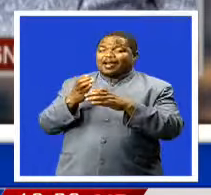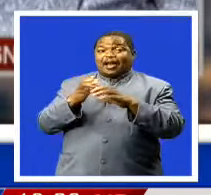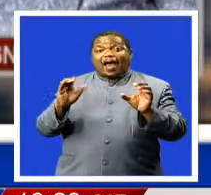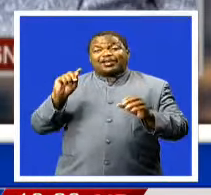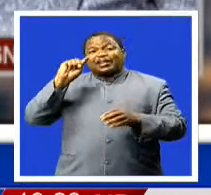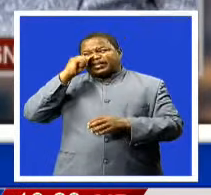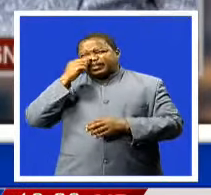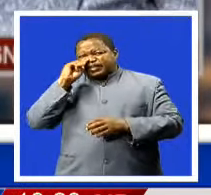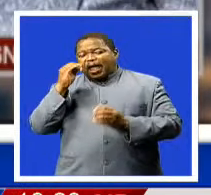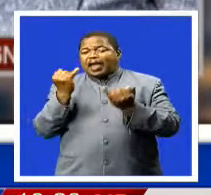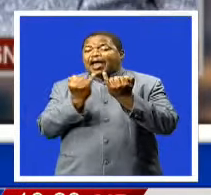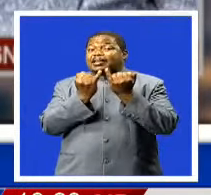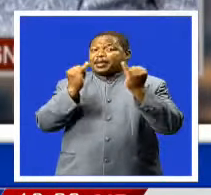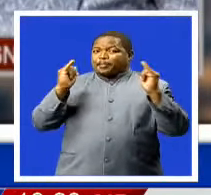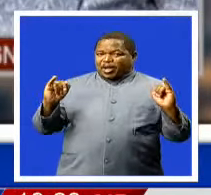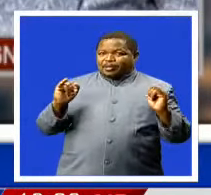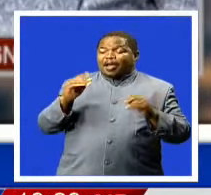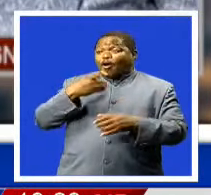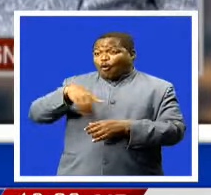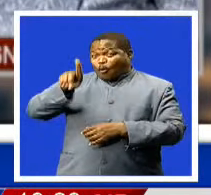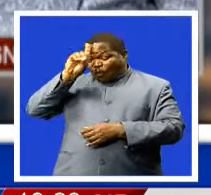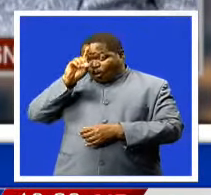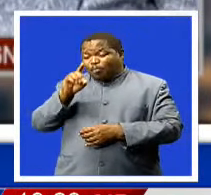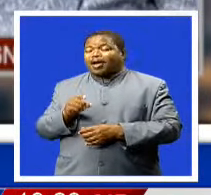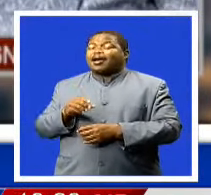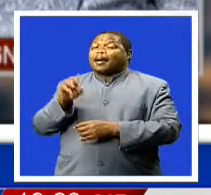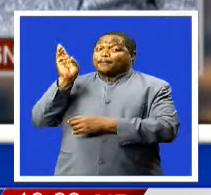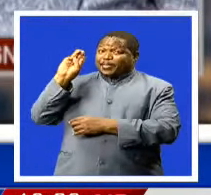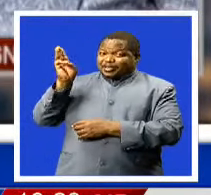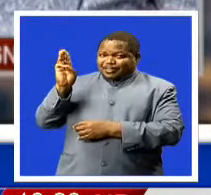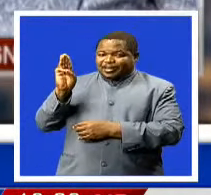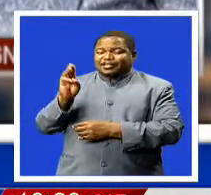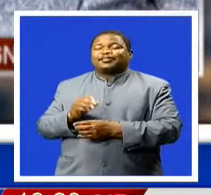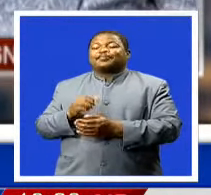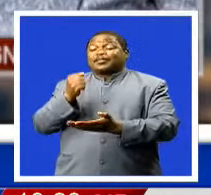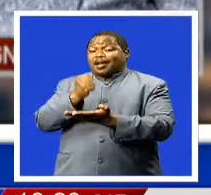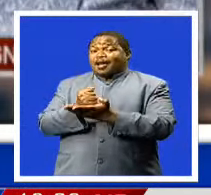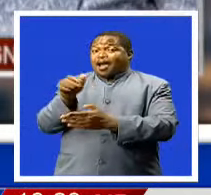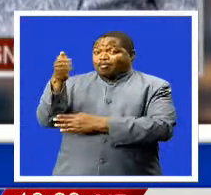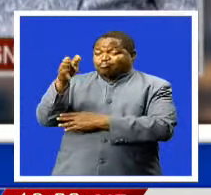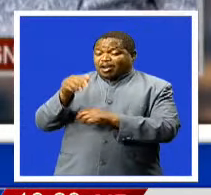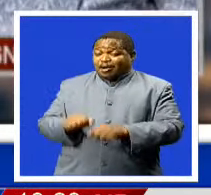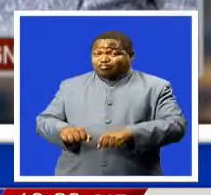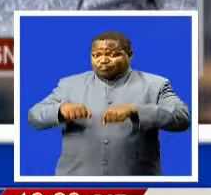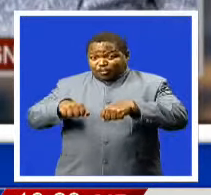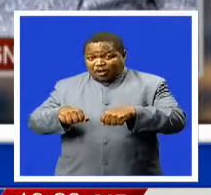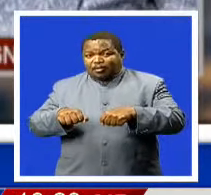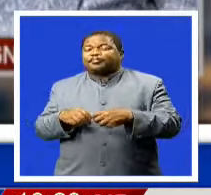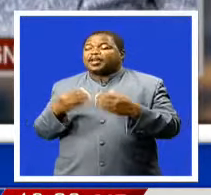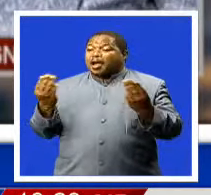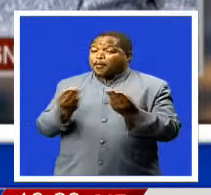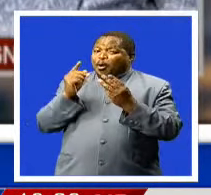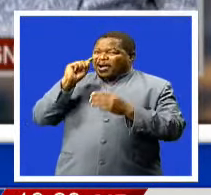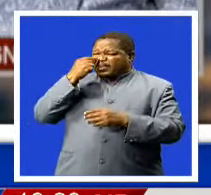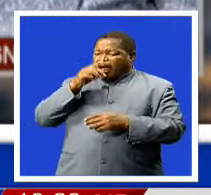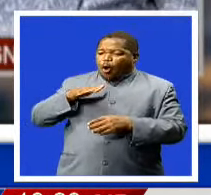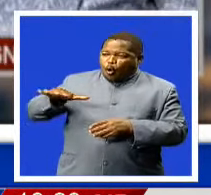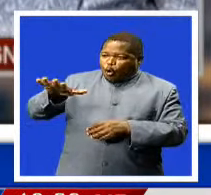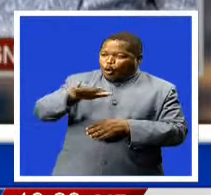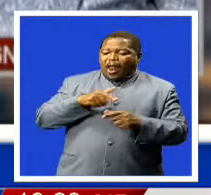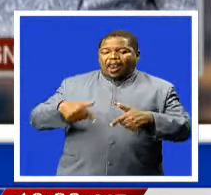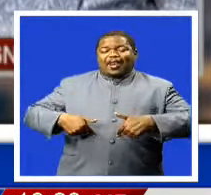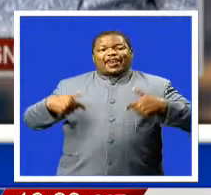mengameli impilo lenze naye sibalukhulu nesive sonke saseNdiya. Litewuleta ngephandle-ke lithi litivulile tandla